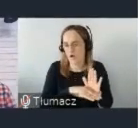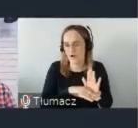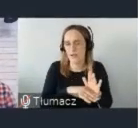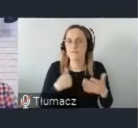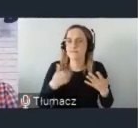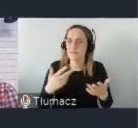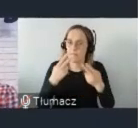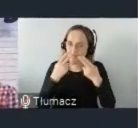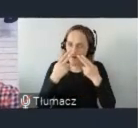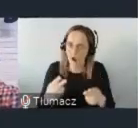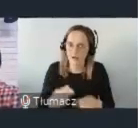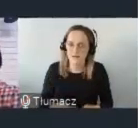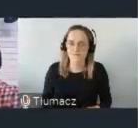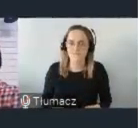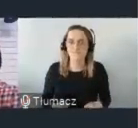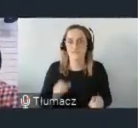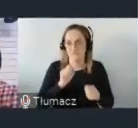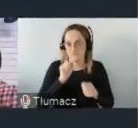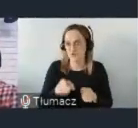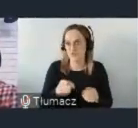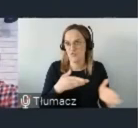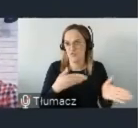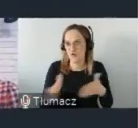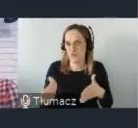pokazać, że są gotowce.